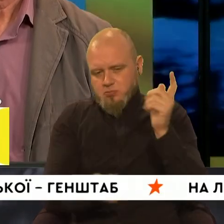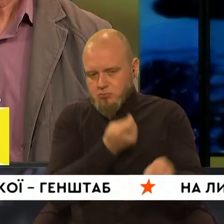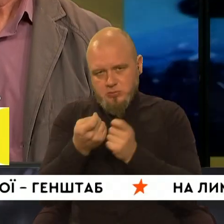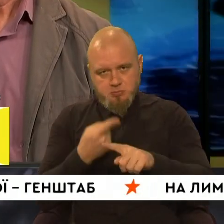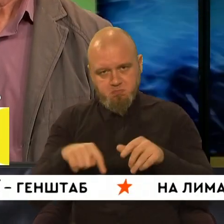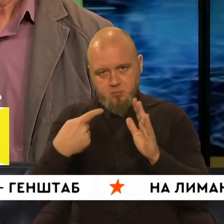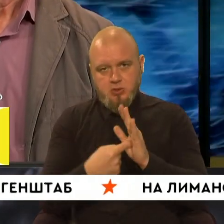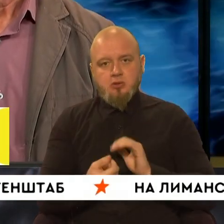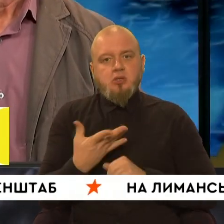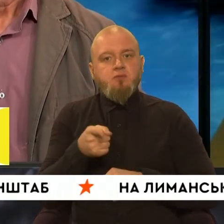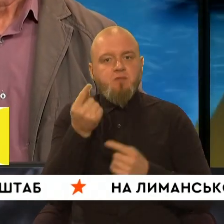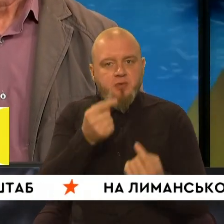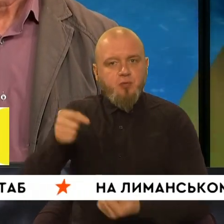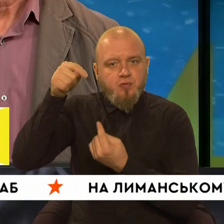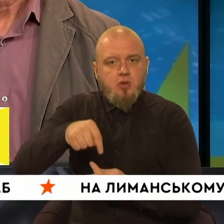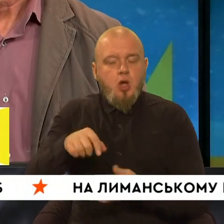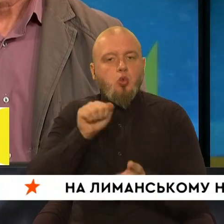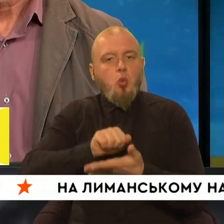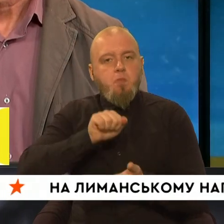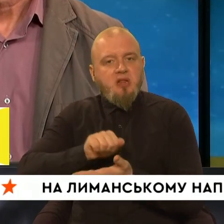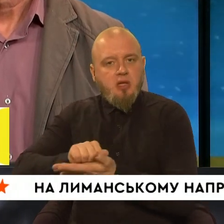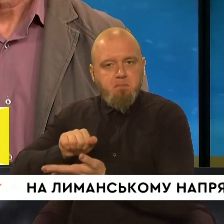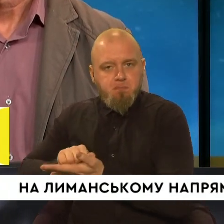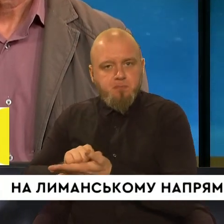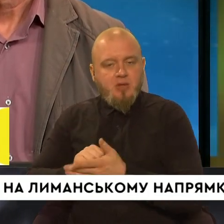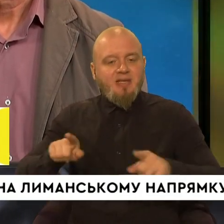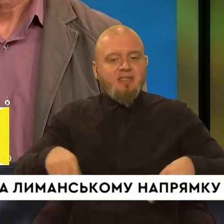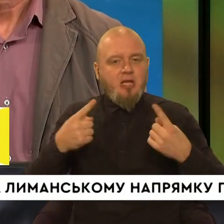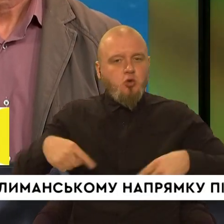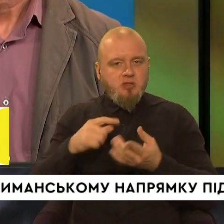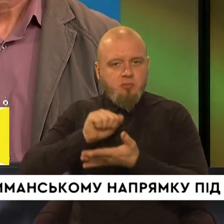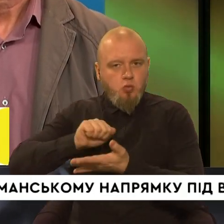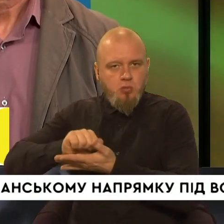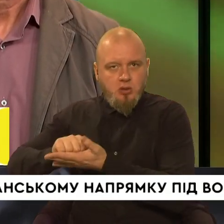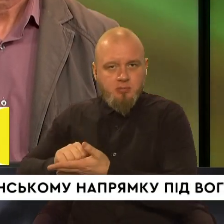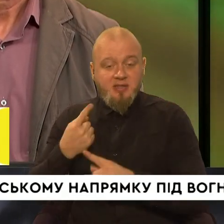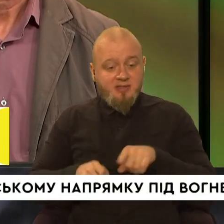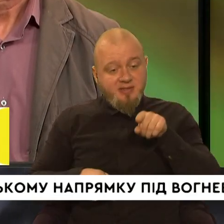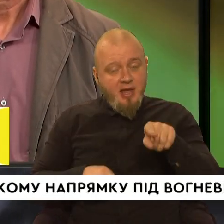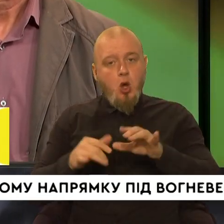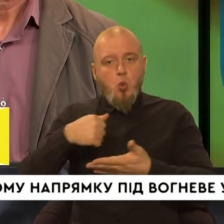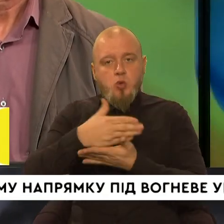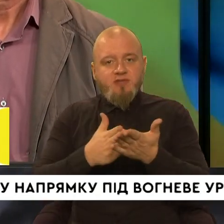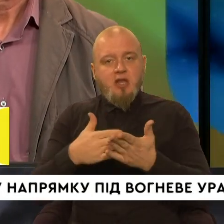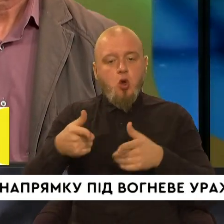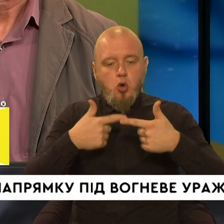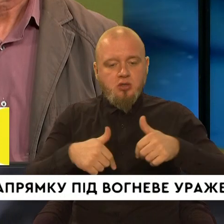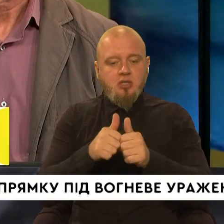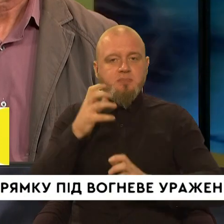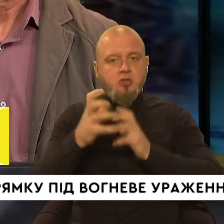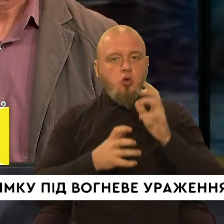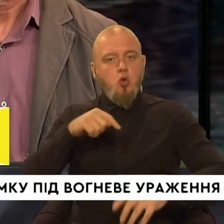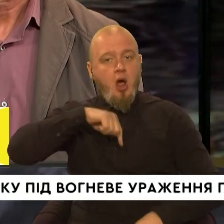питання, наскільки воно відповідає документам, засновницьким документам цієї універсальної організації